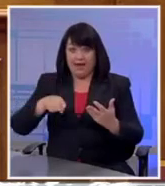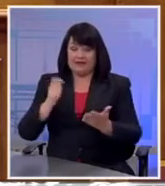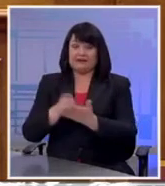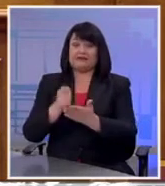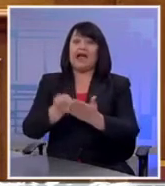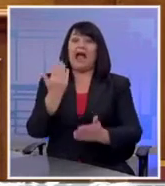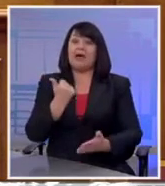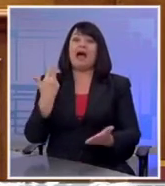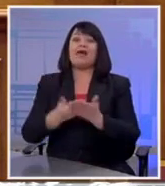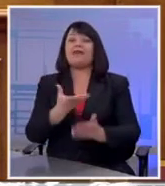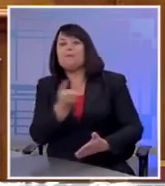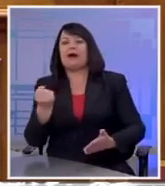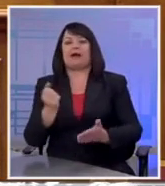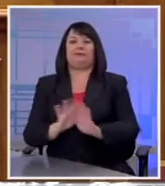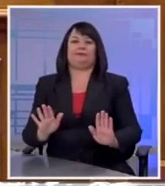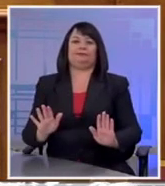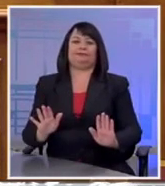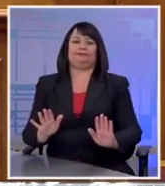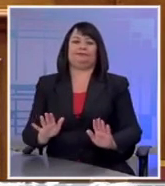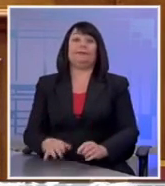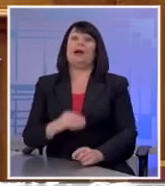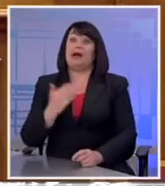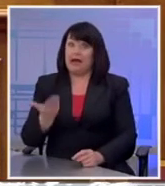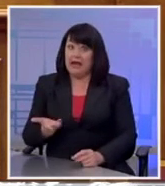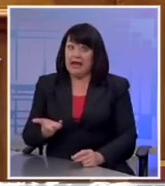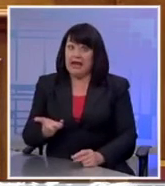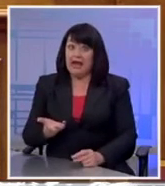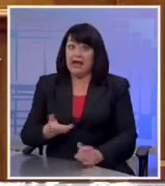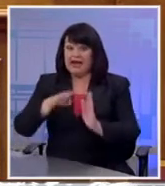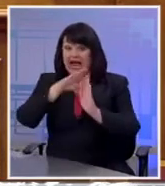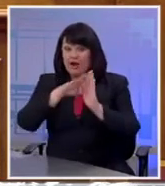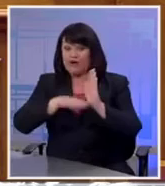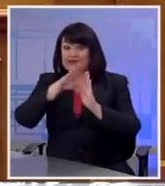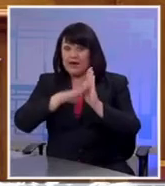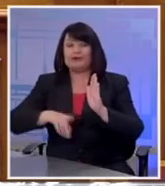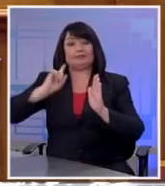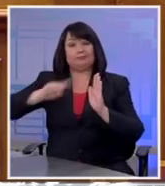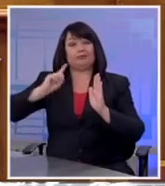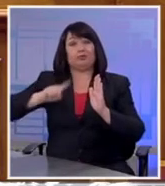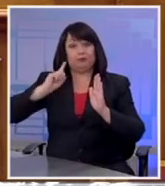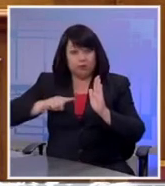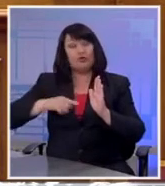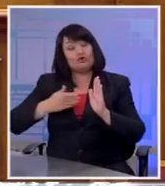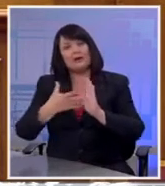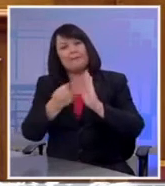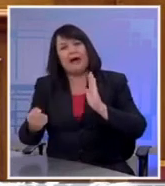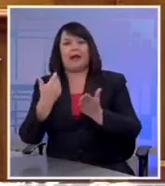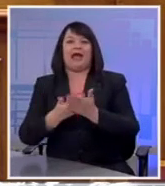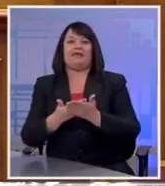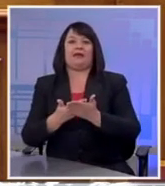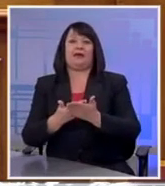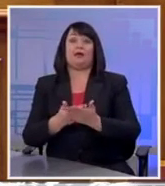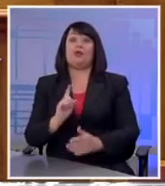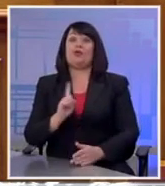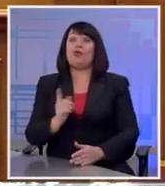πληρώνει να χάνει την άδεια. Να χάνει την άδεια όμως μη τηρώντας τους κανόνες της πολιτείας, όχι να χάνει την άδεια